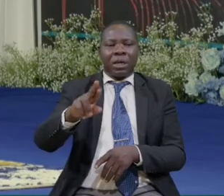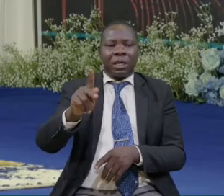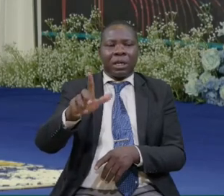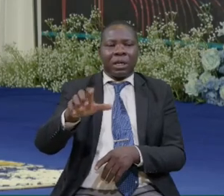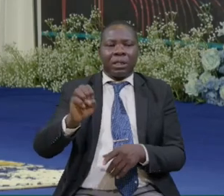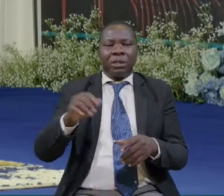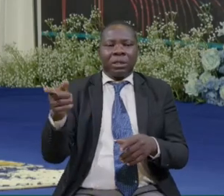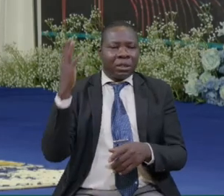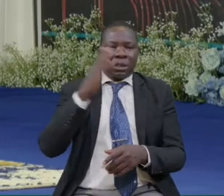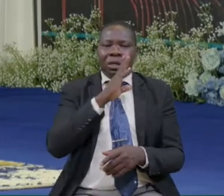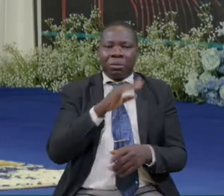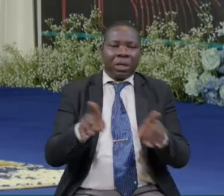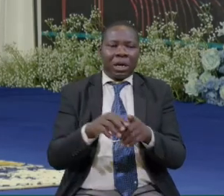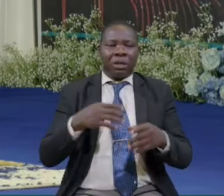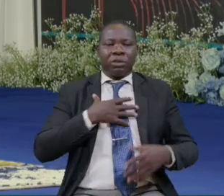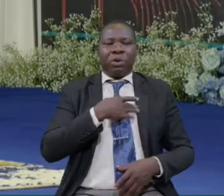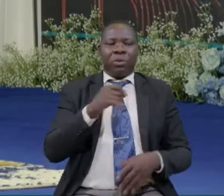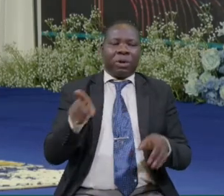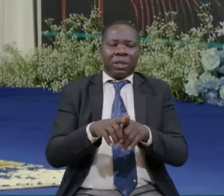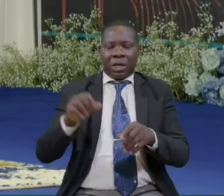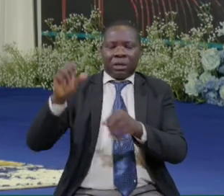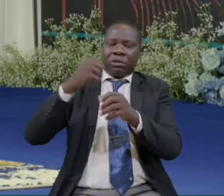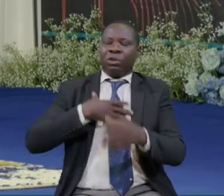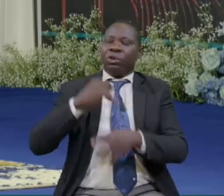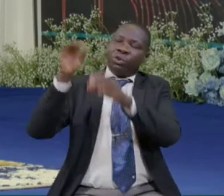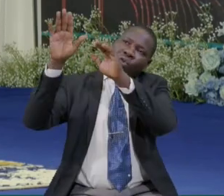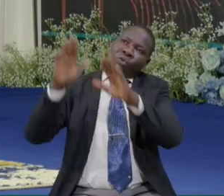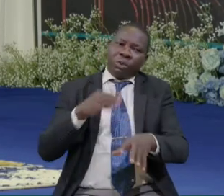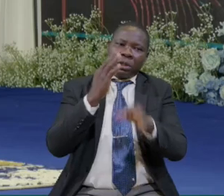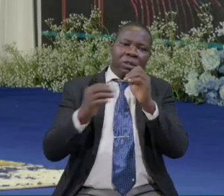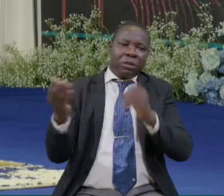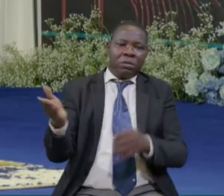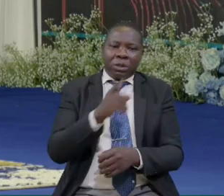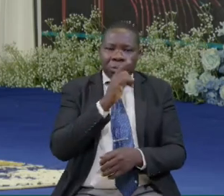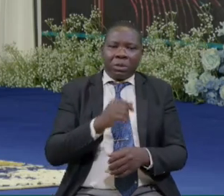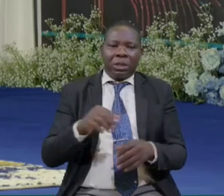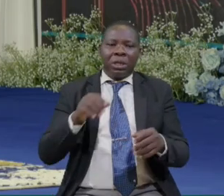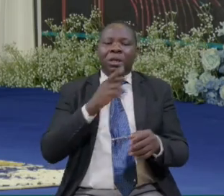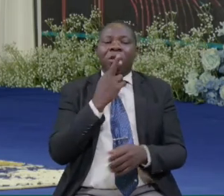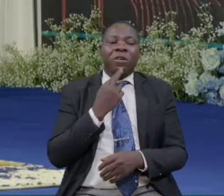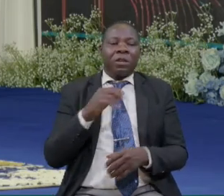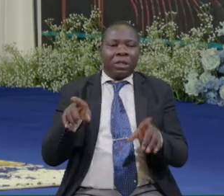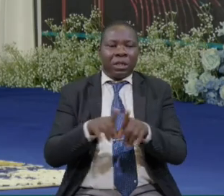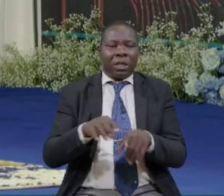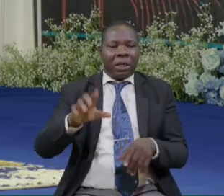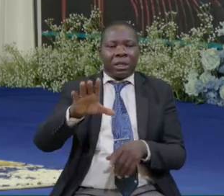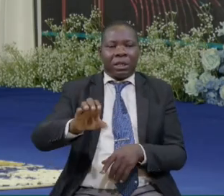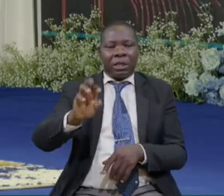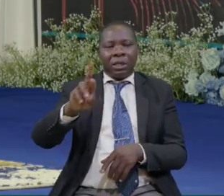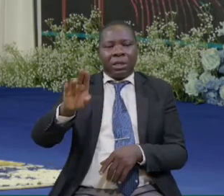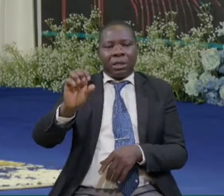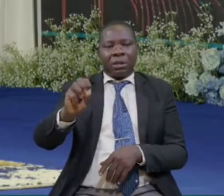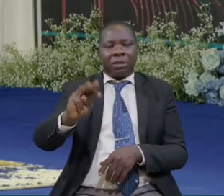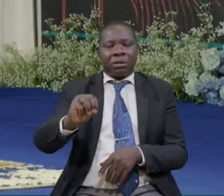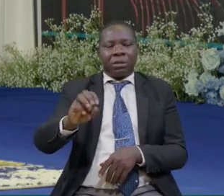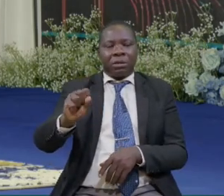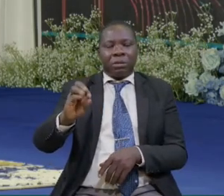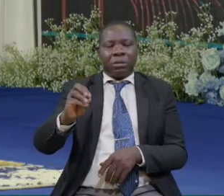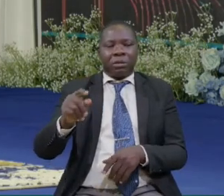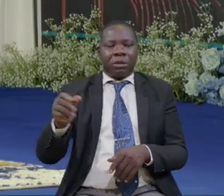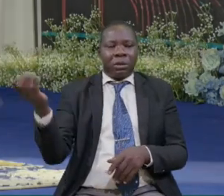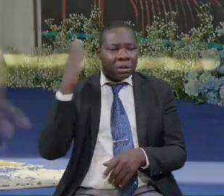S'ils sont rouges comme la pourpre, ils deviendront comme la laine. Il